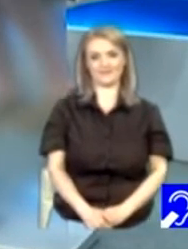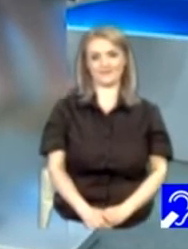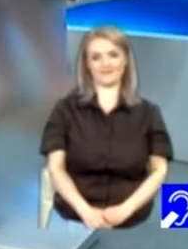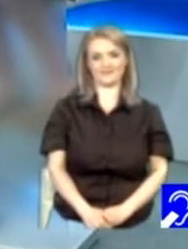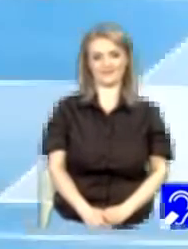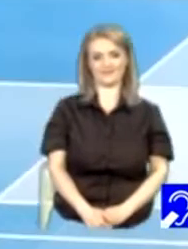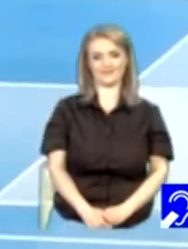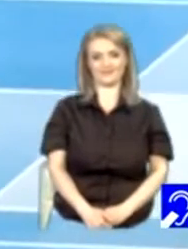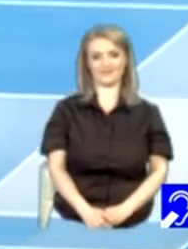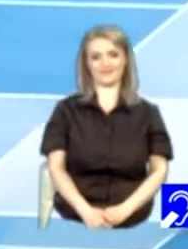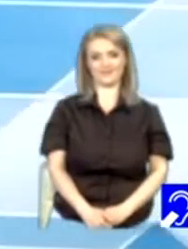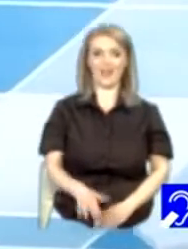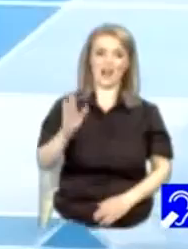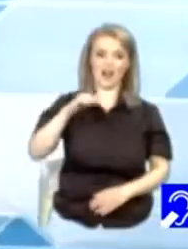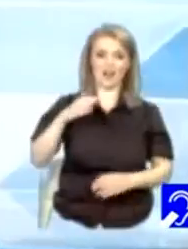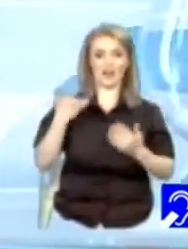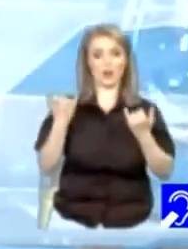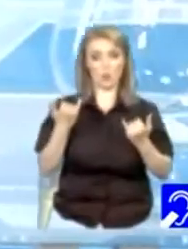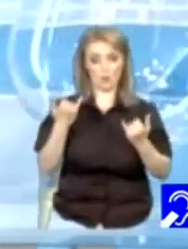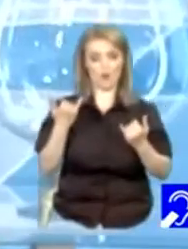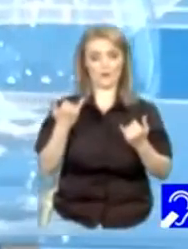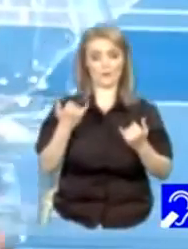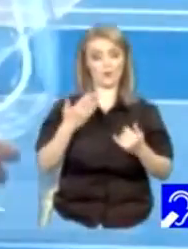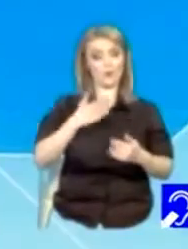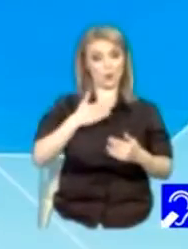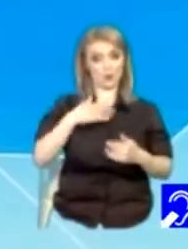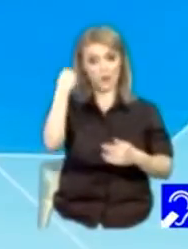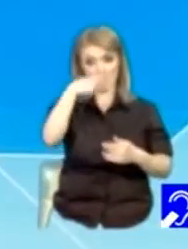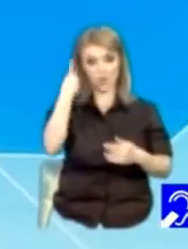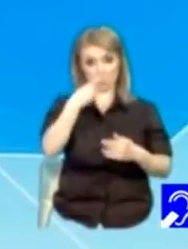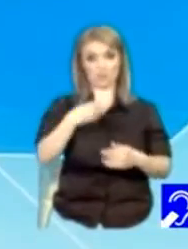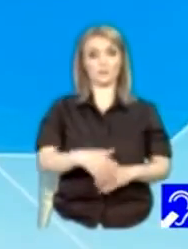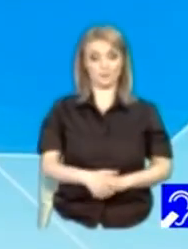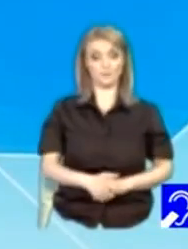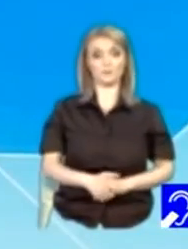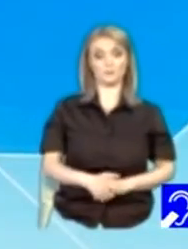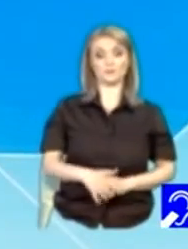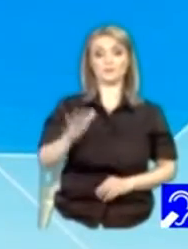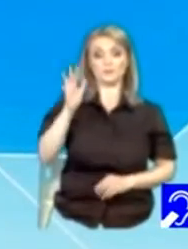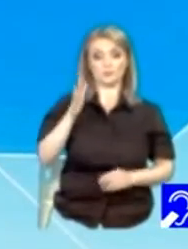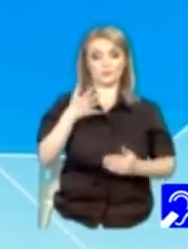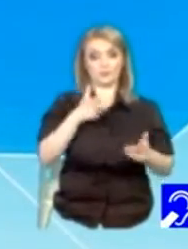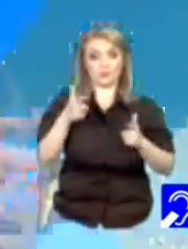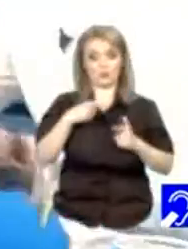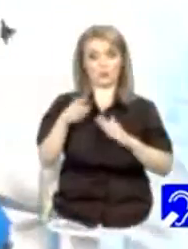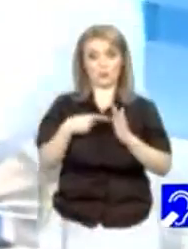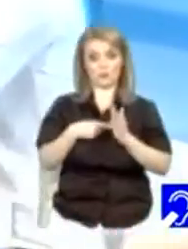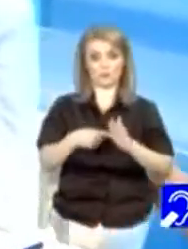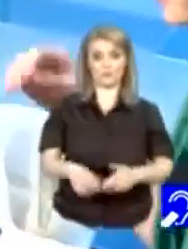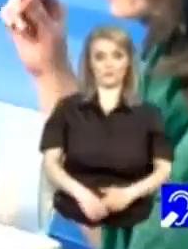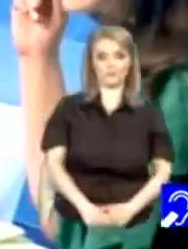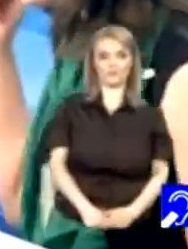Atunci putem să trecem la bol, pentru că vreau să aveți amândoi timp să răspundeți și dacă ne mai rămâne, putem